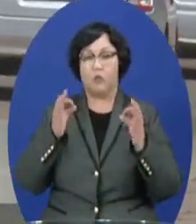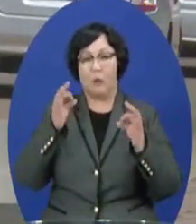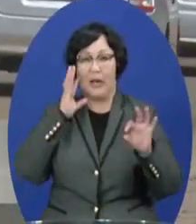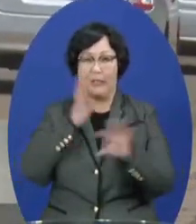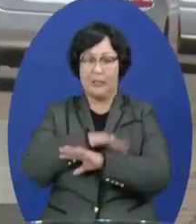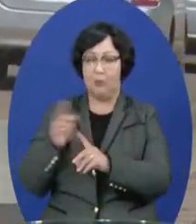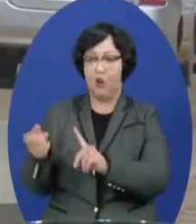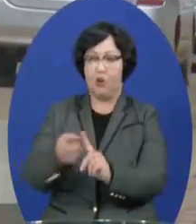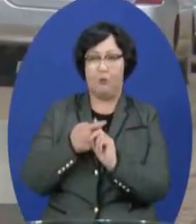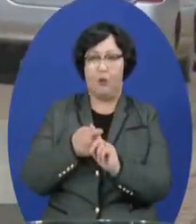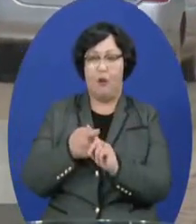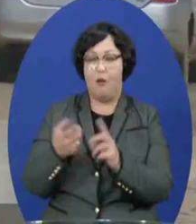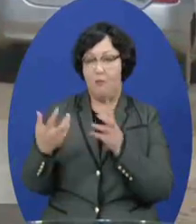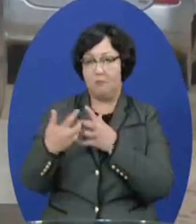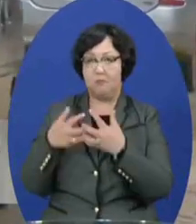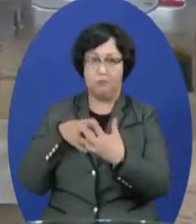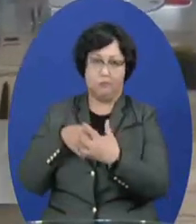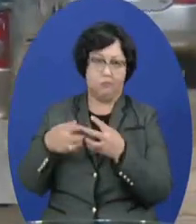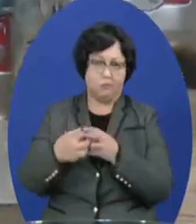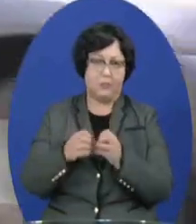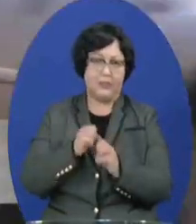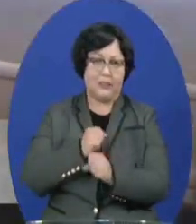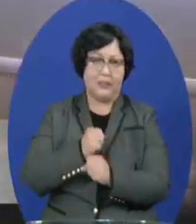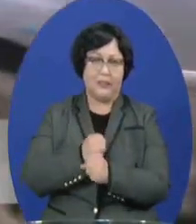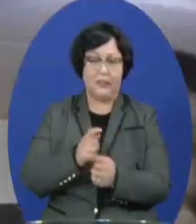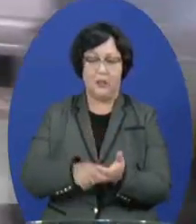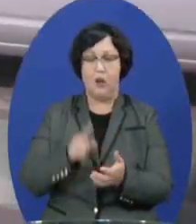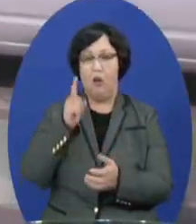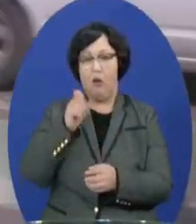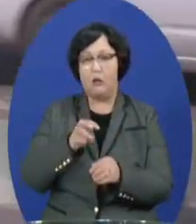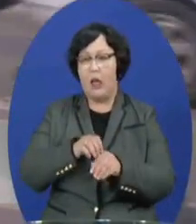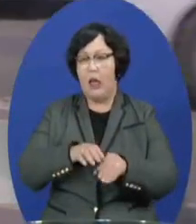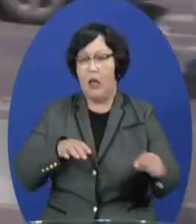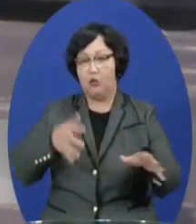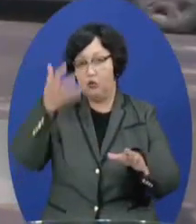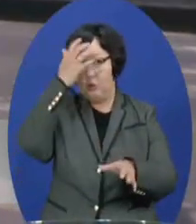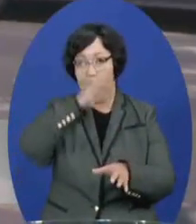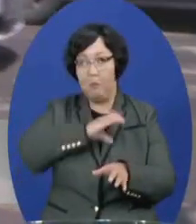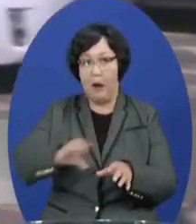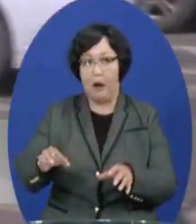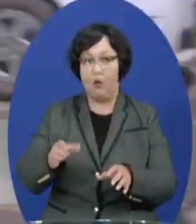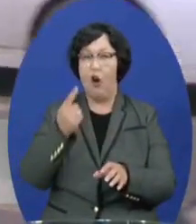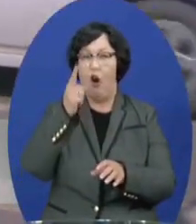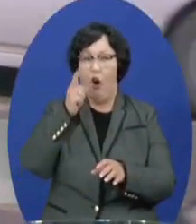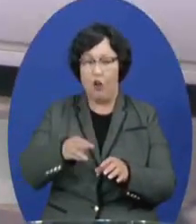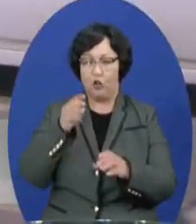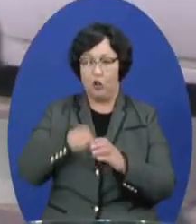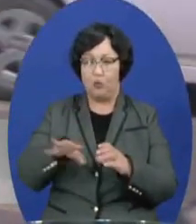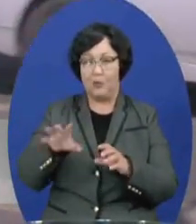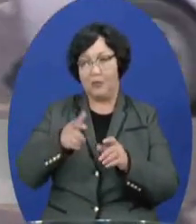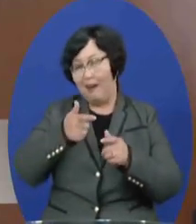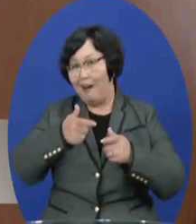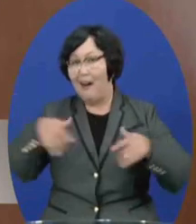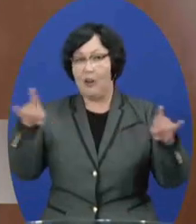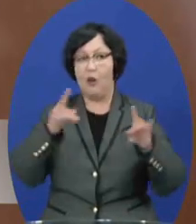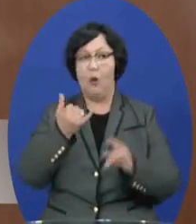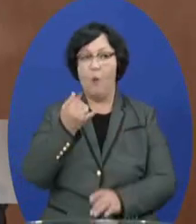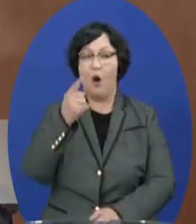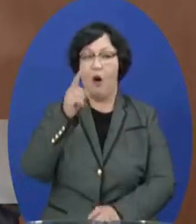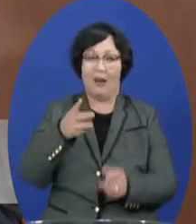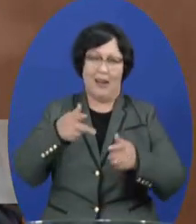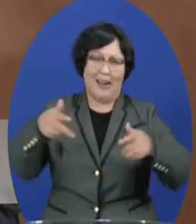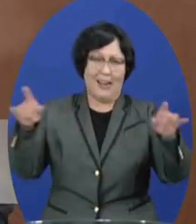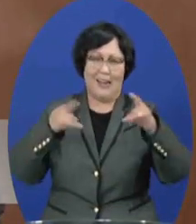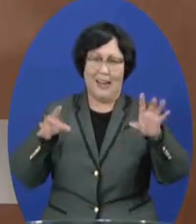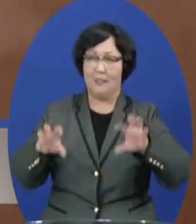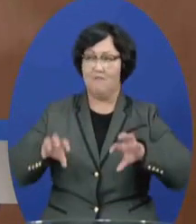байна гэж хотын дарга мэдээллээ. Хамгийн түрүүнд хотын төвлөрлийг сааруулахын тулд төрийн байгууллагуудыг гадагш гаргахаар төлөвлөсөн байна. Жилд